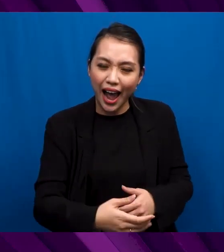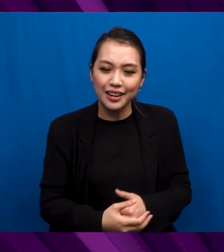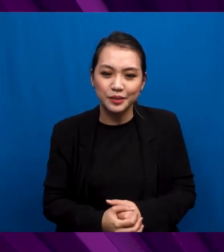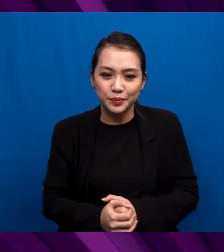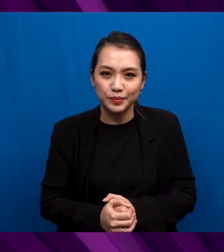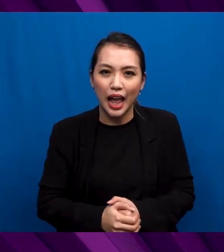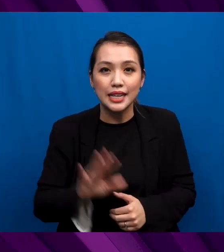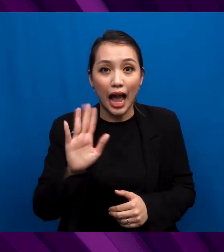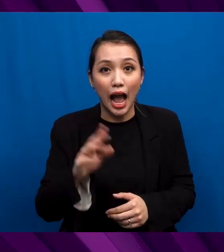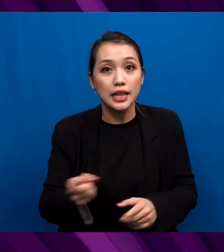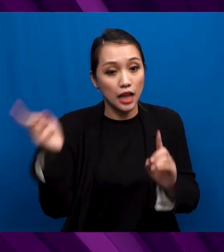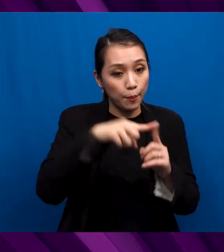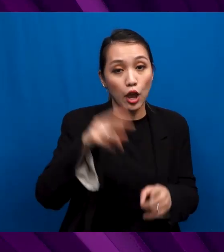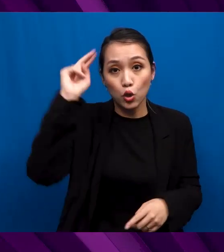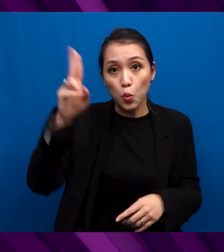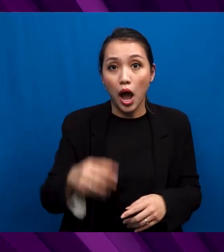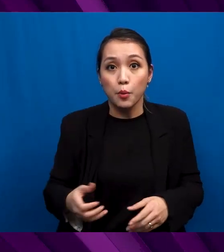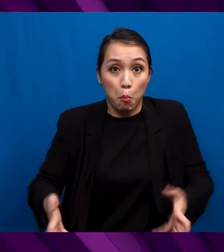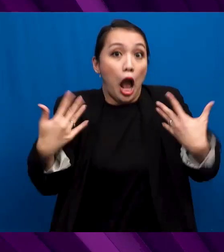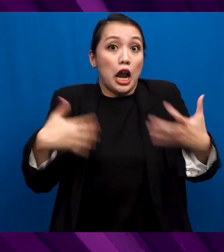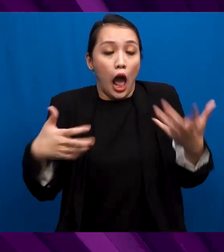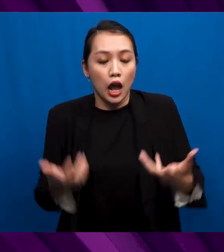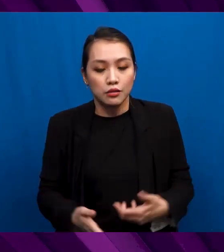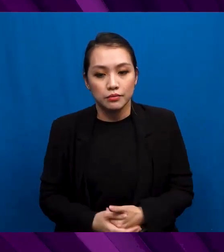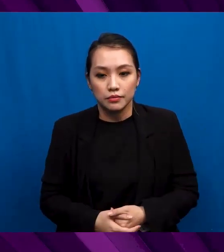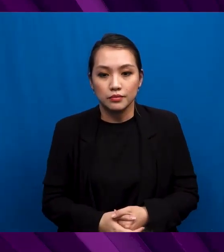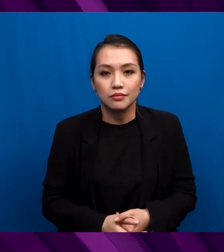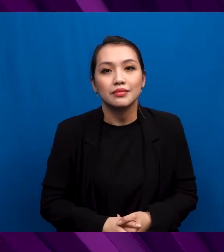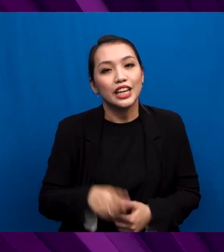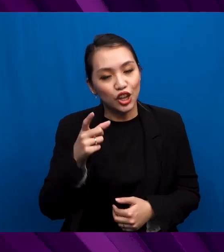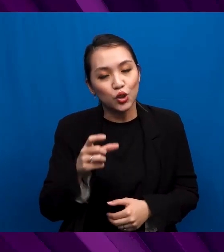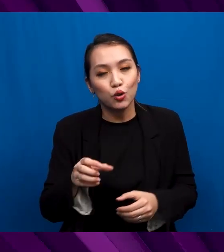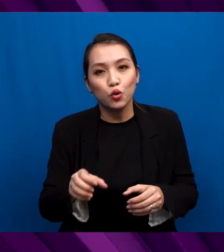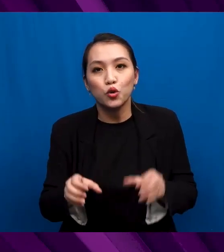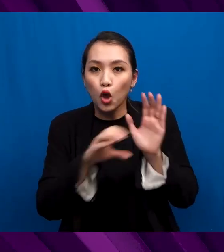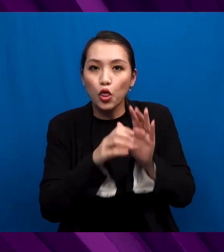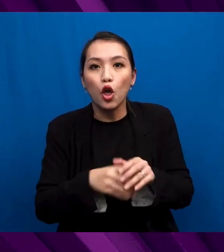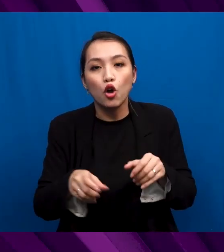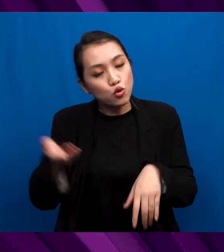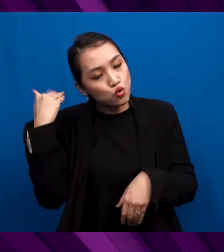Tuhan menganggap mereka inilah imamnya. Inilah penjaga Israel.